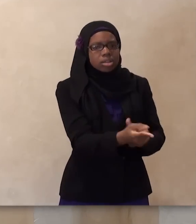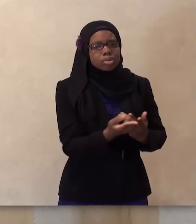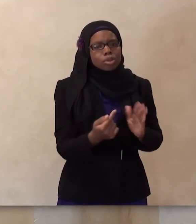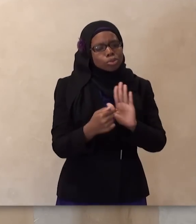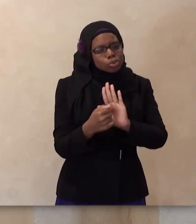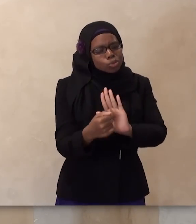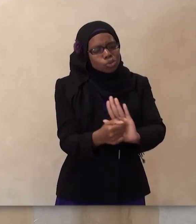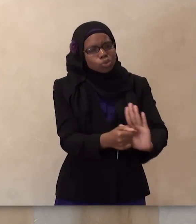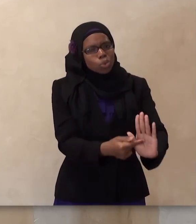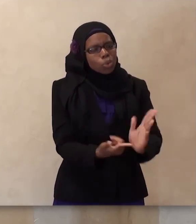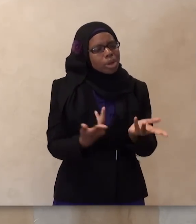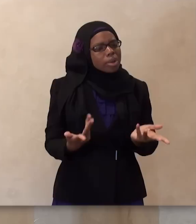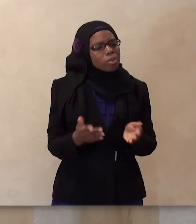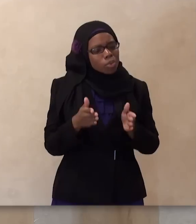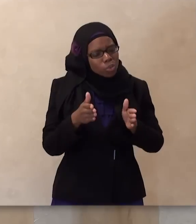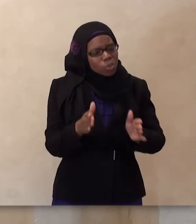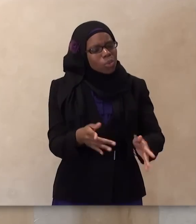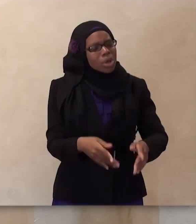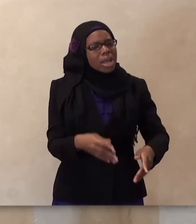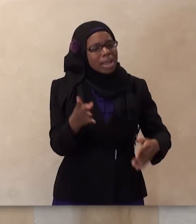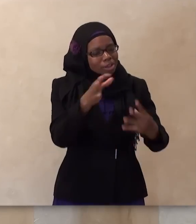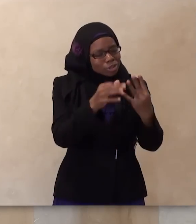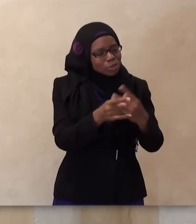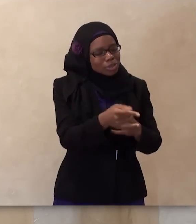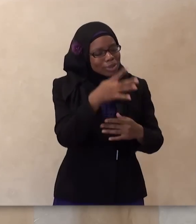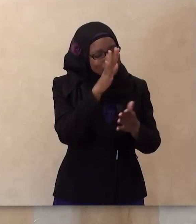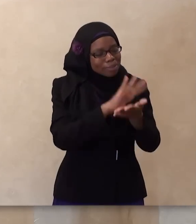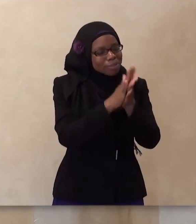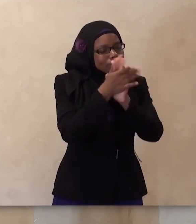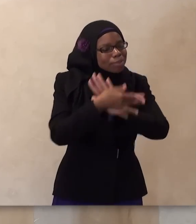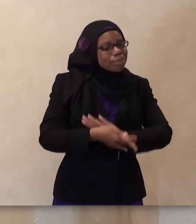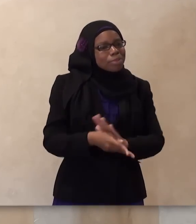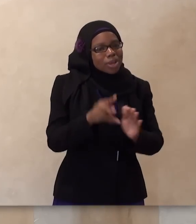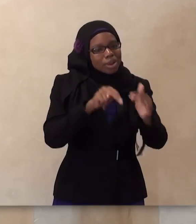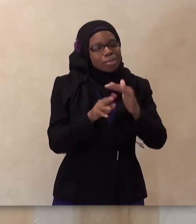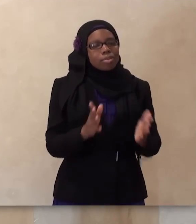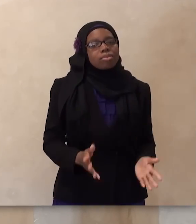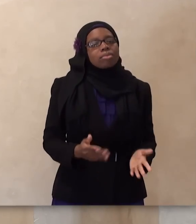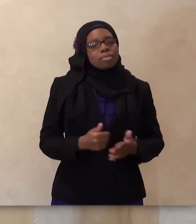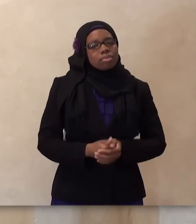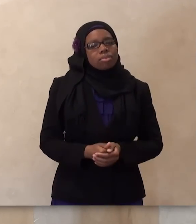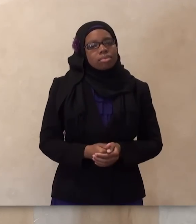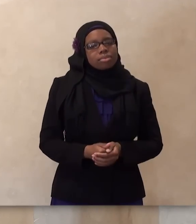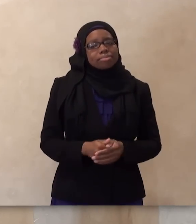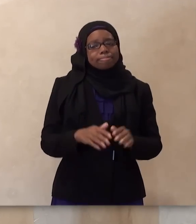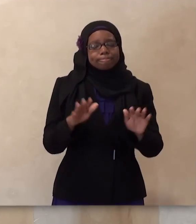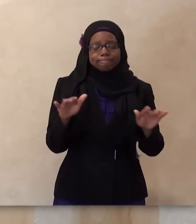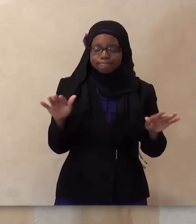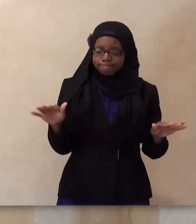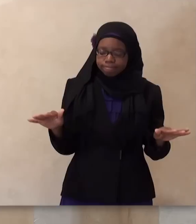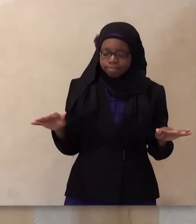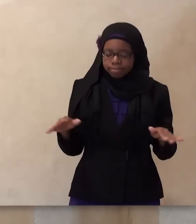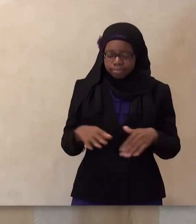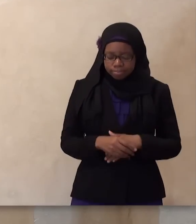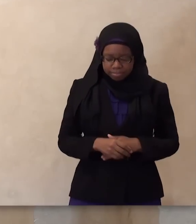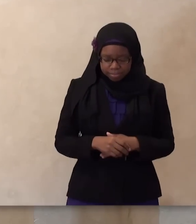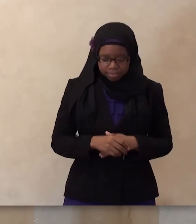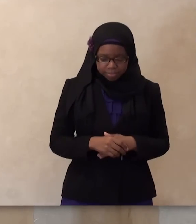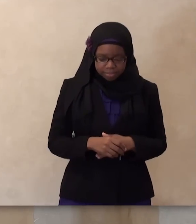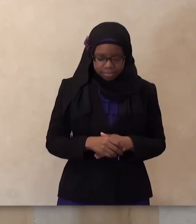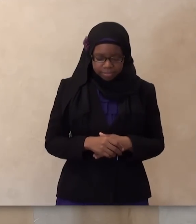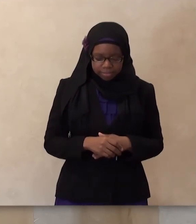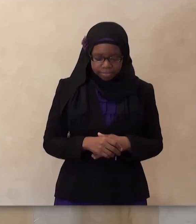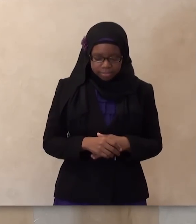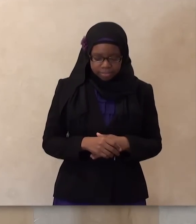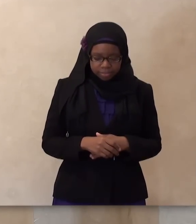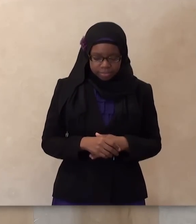as a prophet, and Allah subhanahu wa ta'ala guided him إِلَىٰ صِرَاطٍ مُسْتَقِيمٍ. My brothers and sisters, the benefit